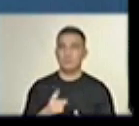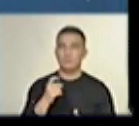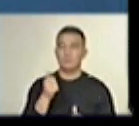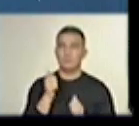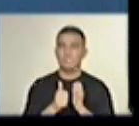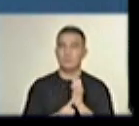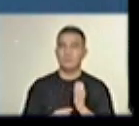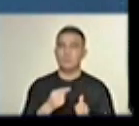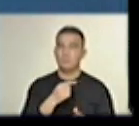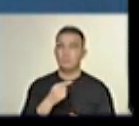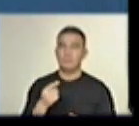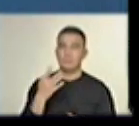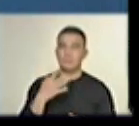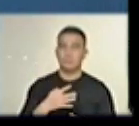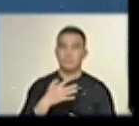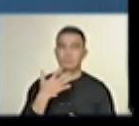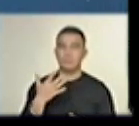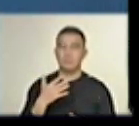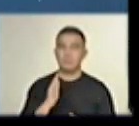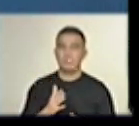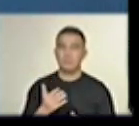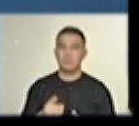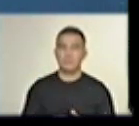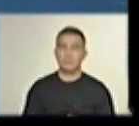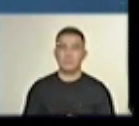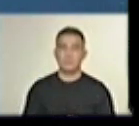160 dan 45 ni ayiramiz.